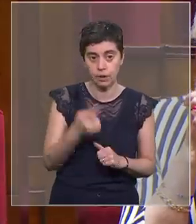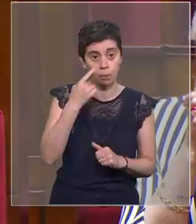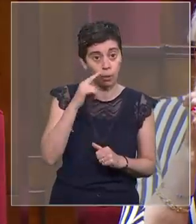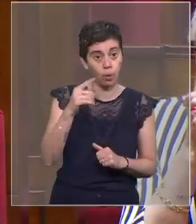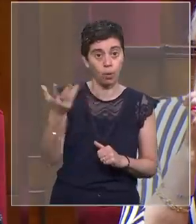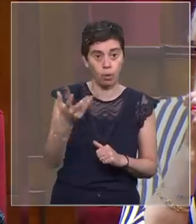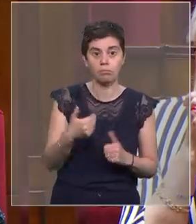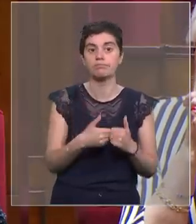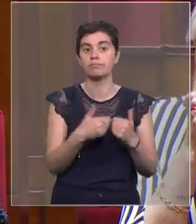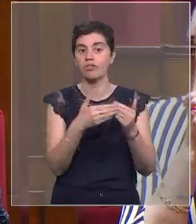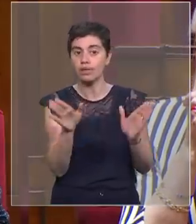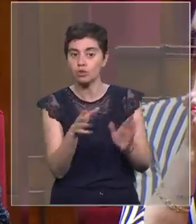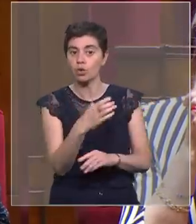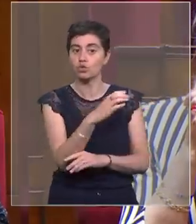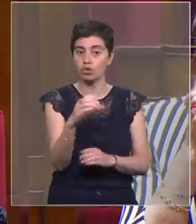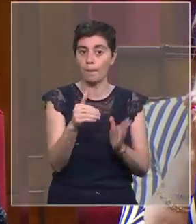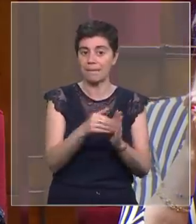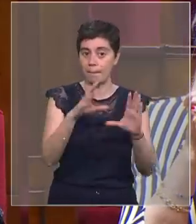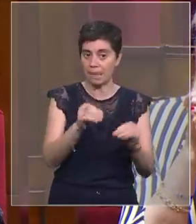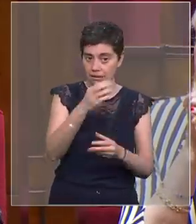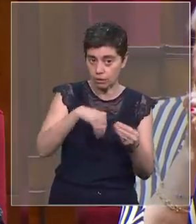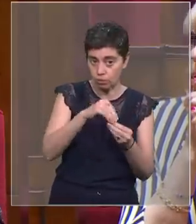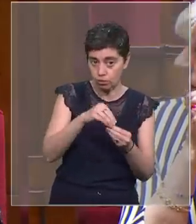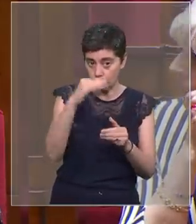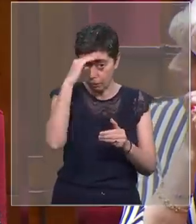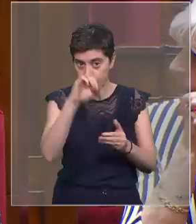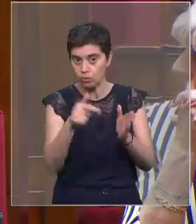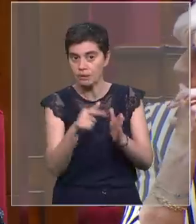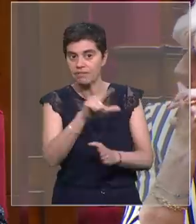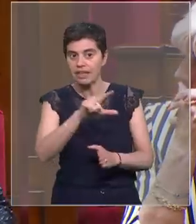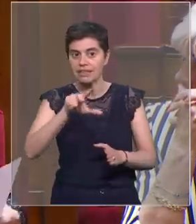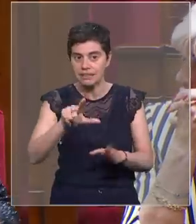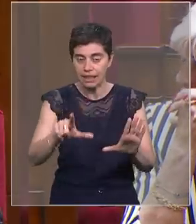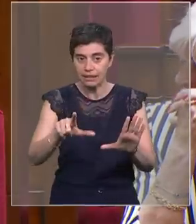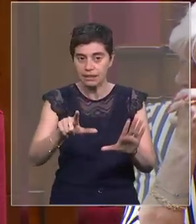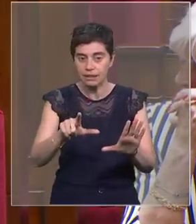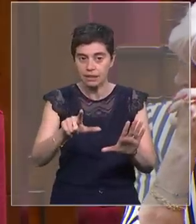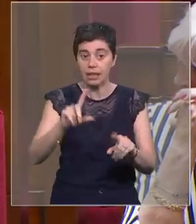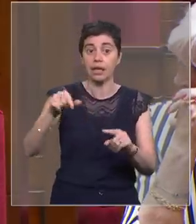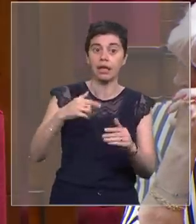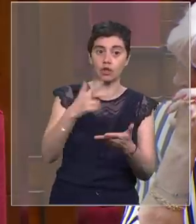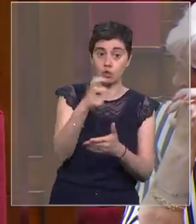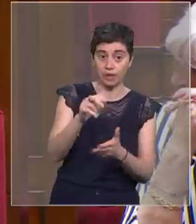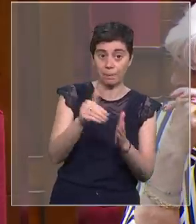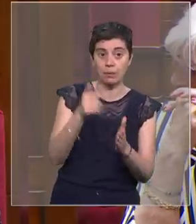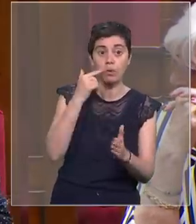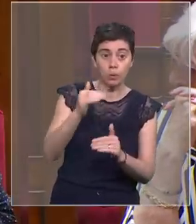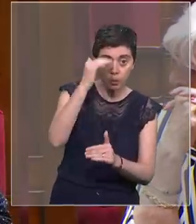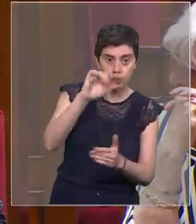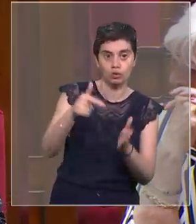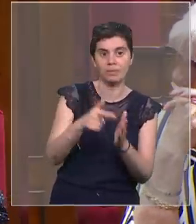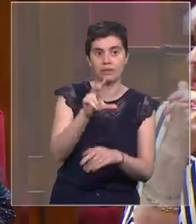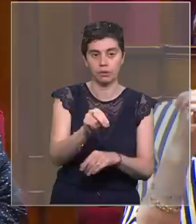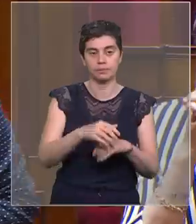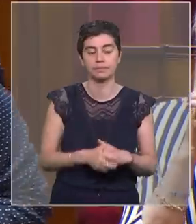de 100 000 places supplémentaires à horizon 2027, puis 300 000 à horizon 2030.